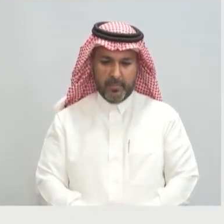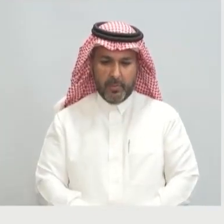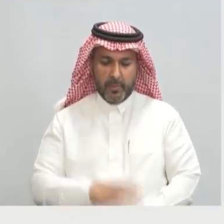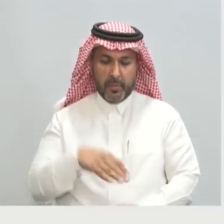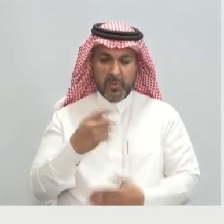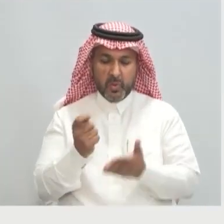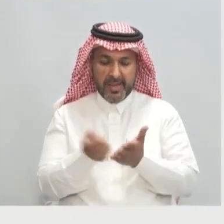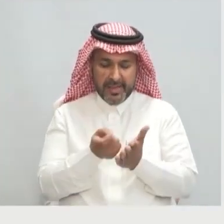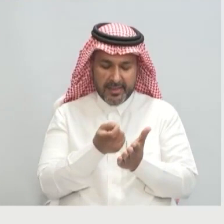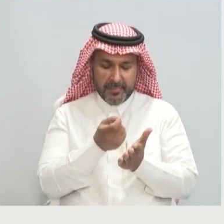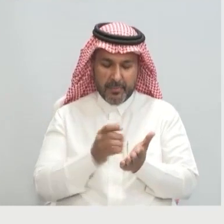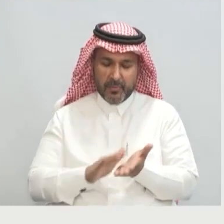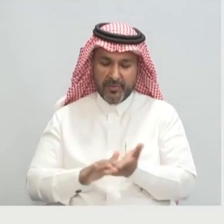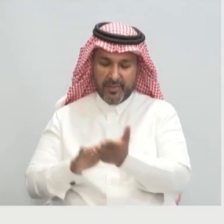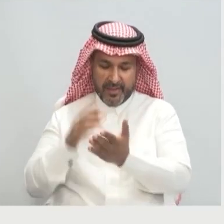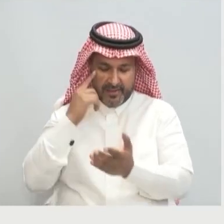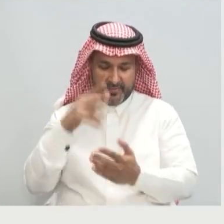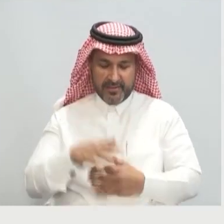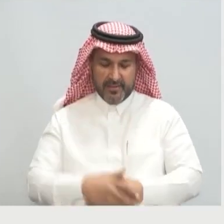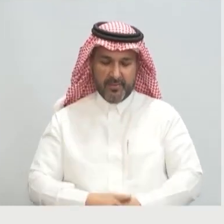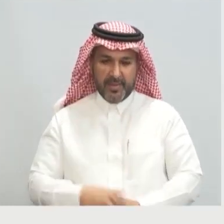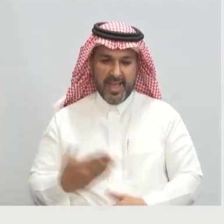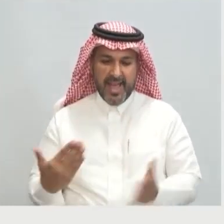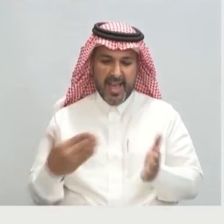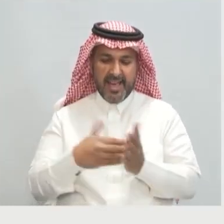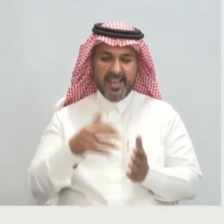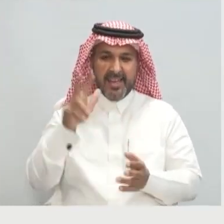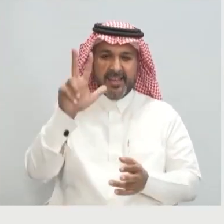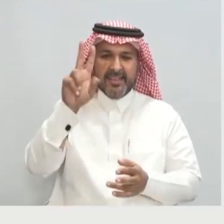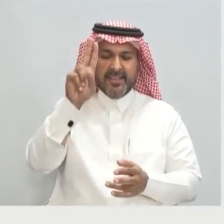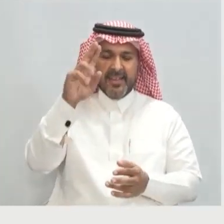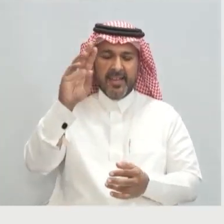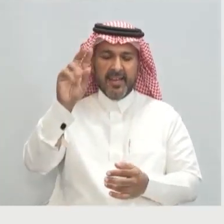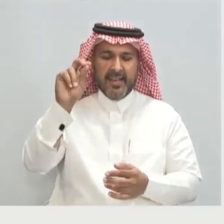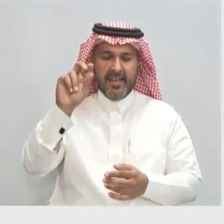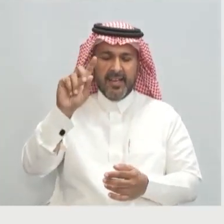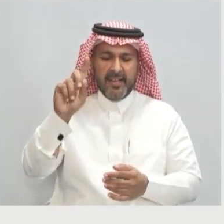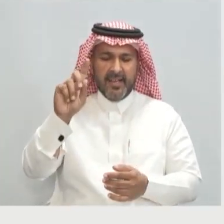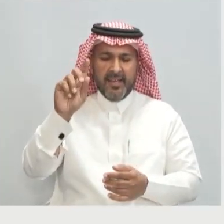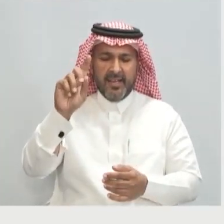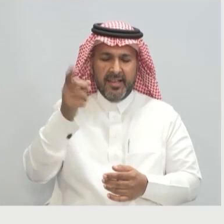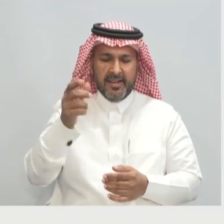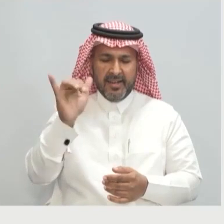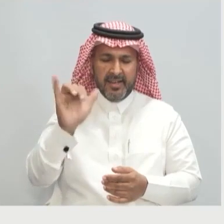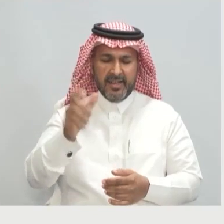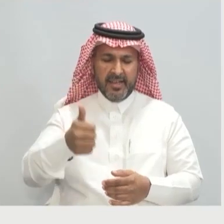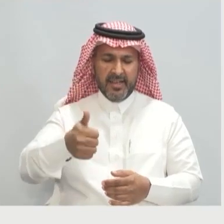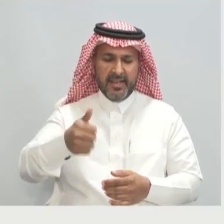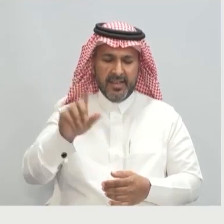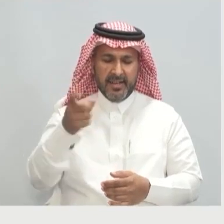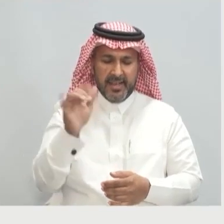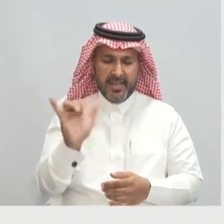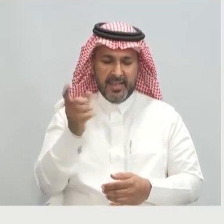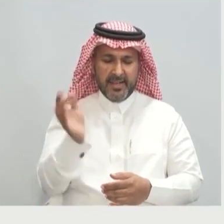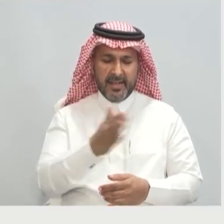والمذكرات واخيرا التقارير والنشرات ذكرنا هنالك ثراء عالي وثراء متدني ماذا نقصد